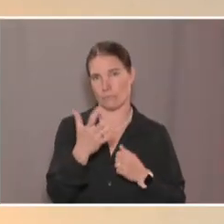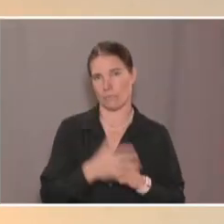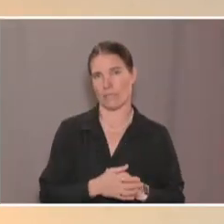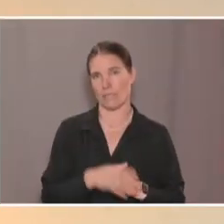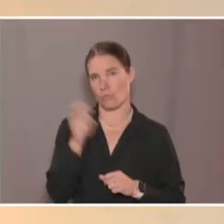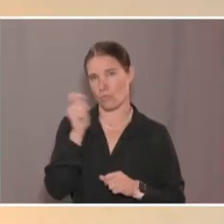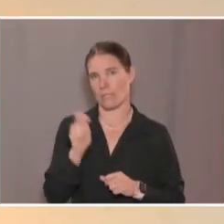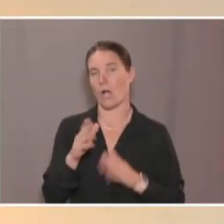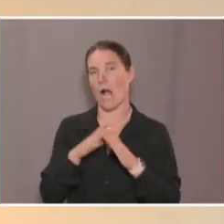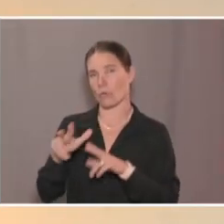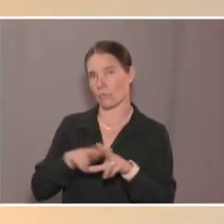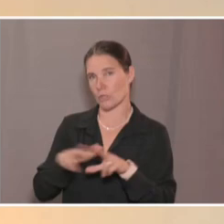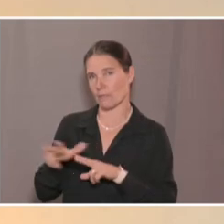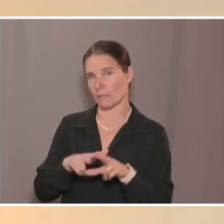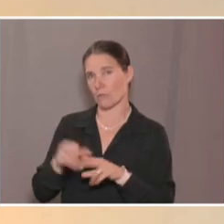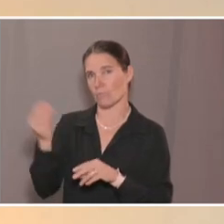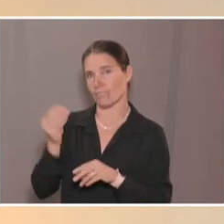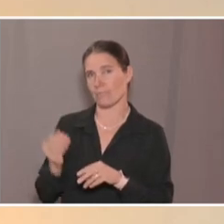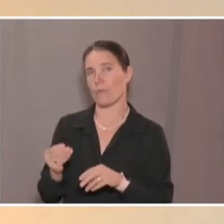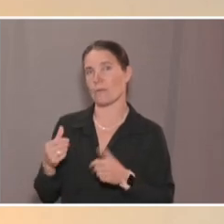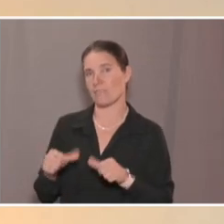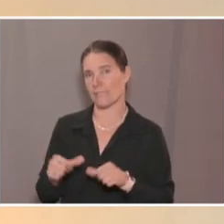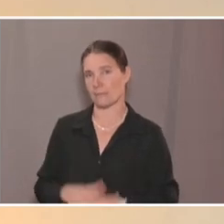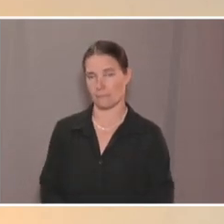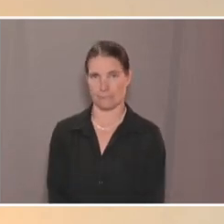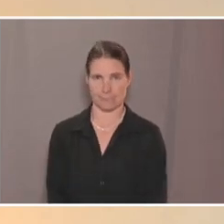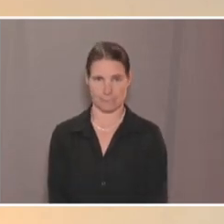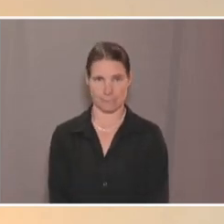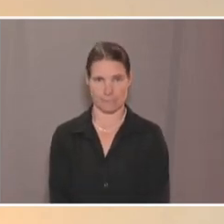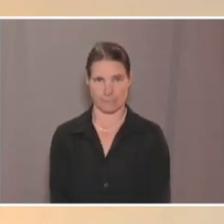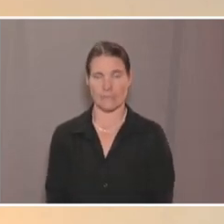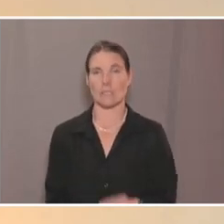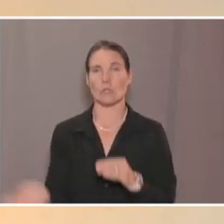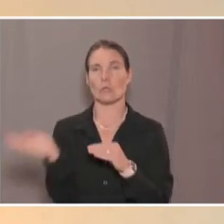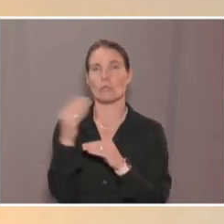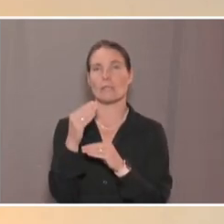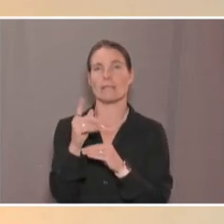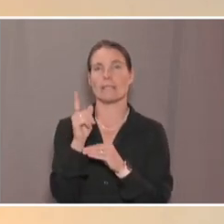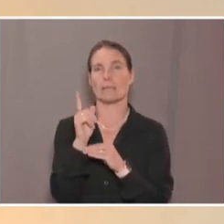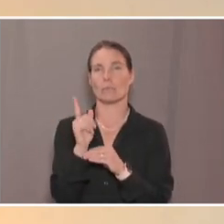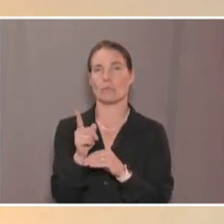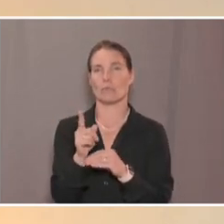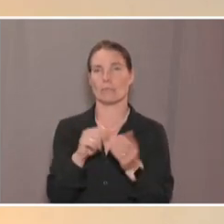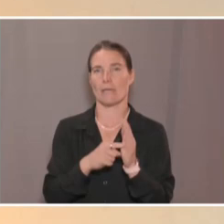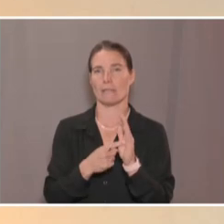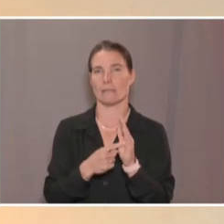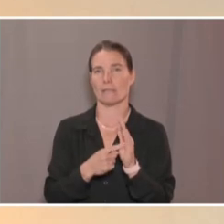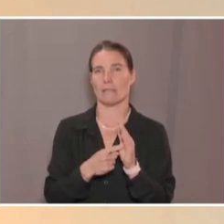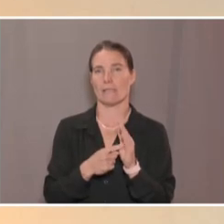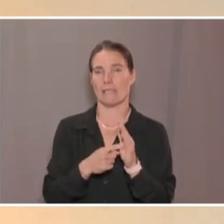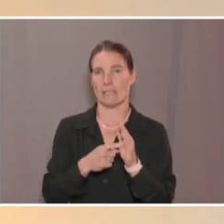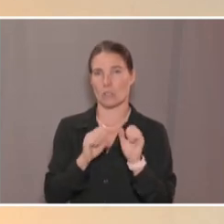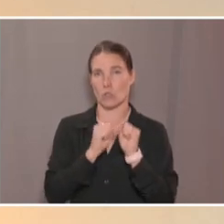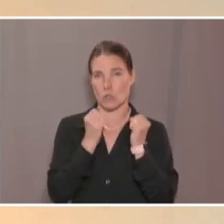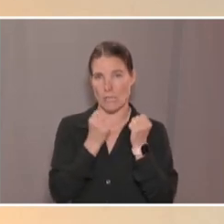Studentinnen auch Hauswirtschaft und Nadelarbeit verpflichtend. Zusätzlich musste im Sinne einer regional verstandenen Staatsbürgerkunde